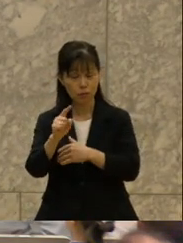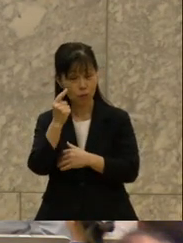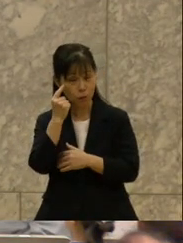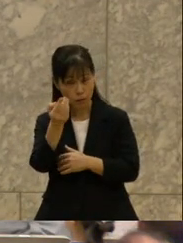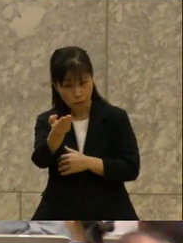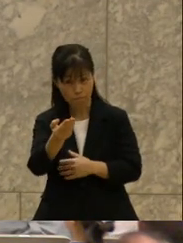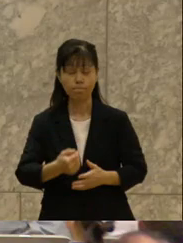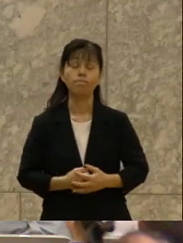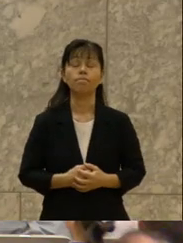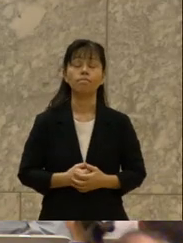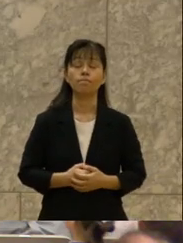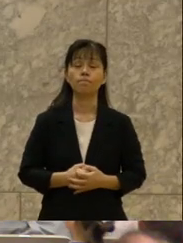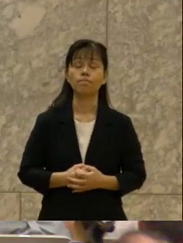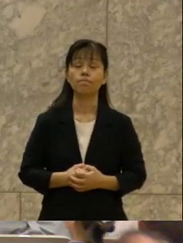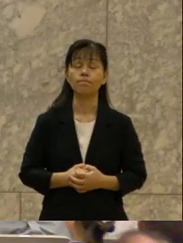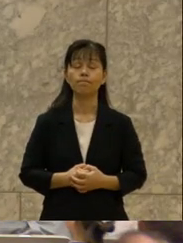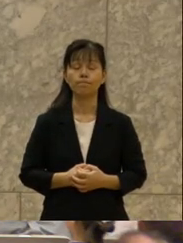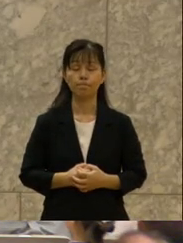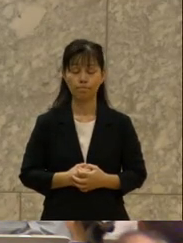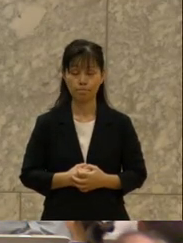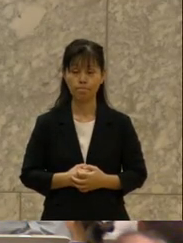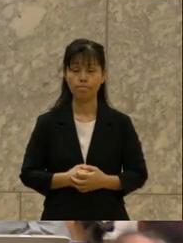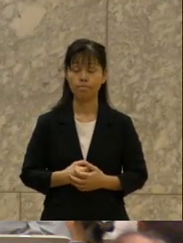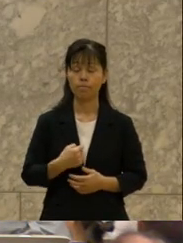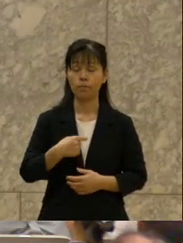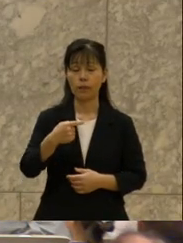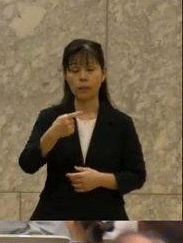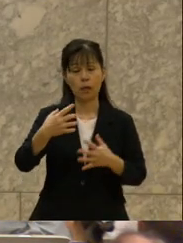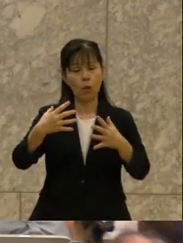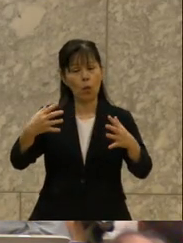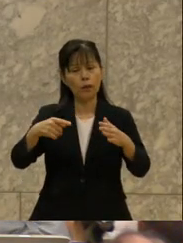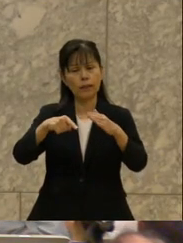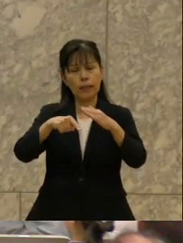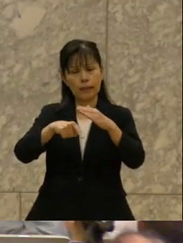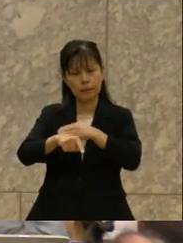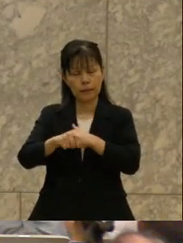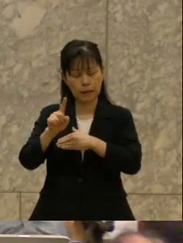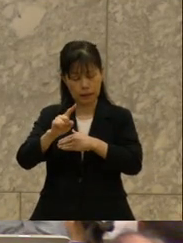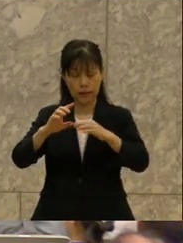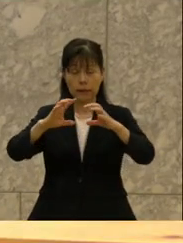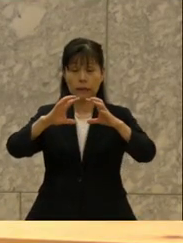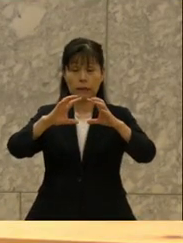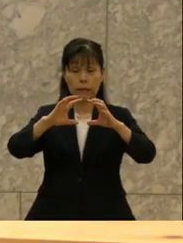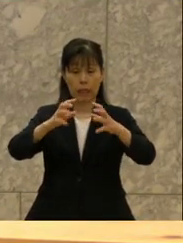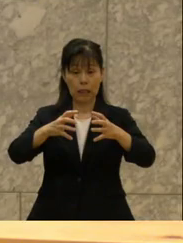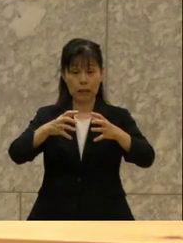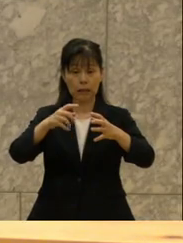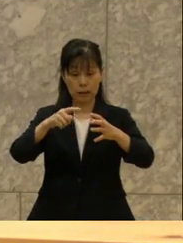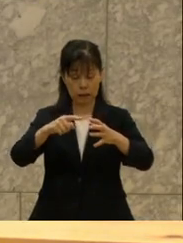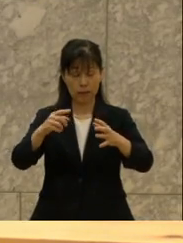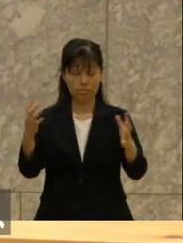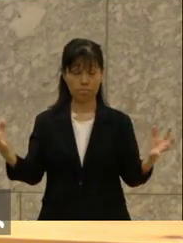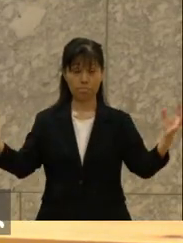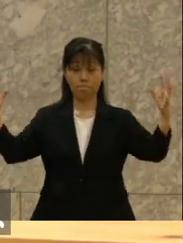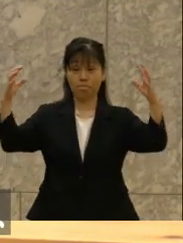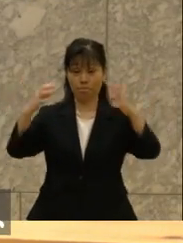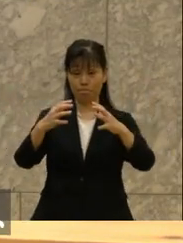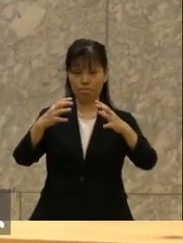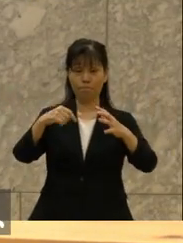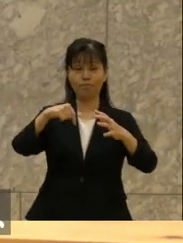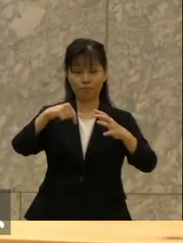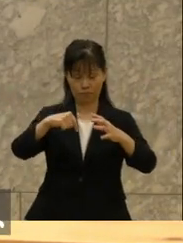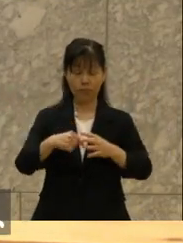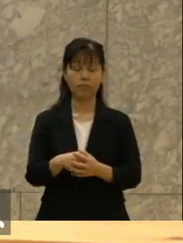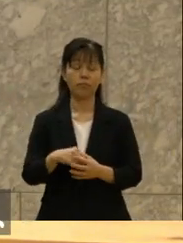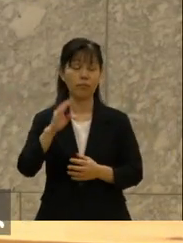捉えればいいでしょうかとお答えになるんですか一番大きな意味はですね世界が一時にやってくるんですねこのデフリンピック